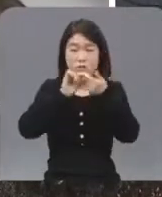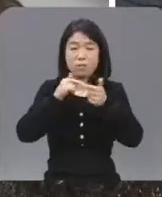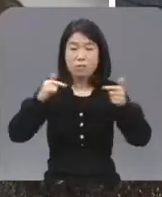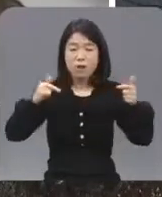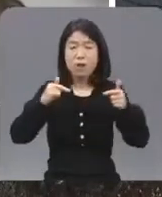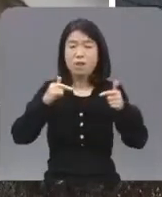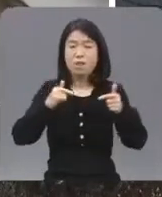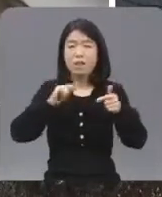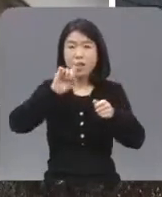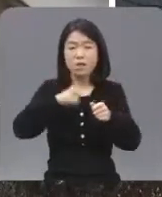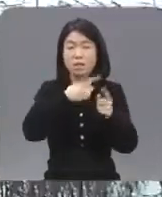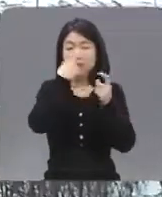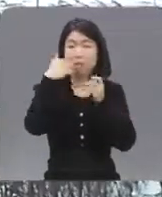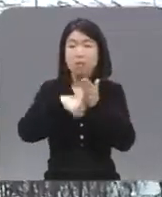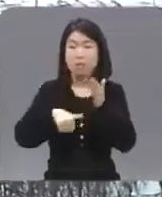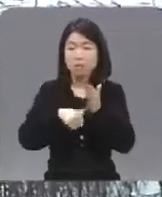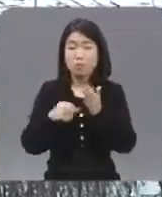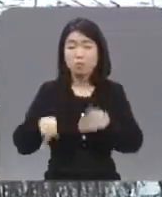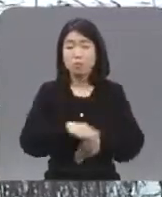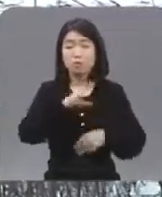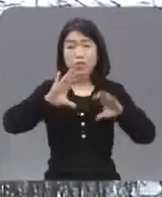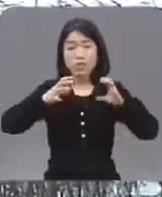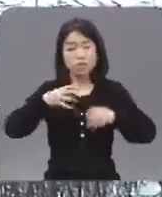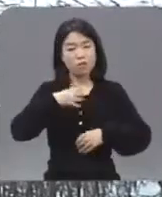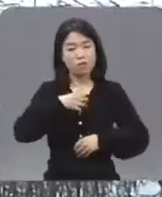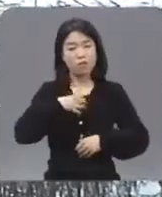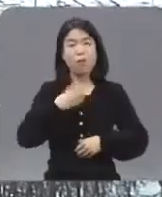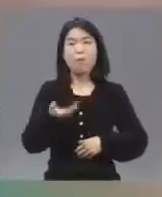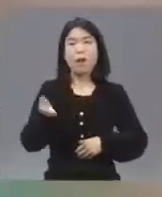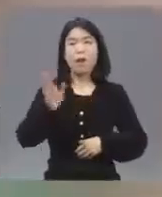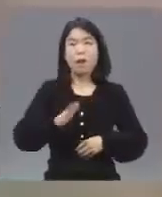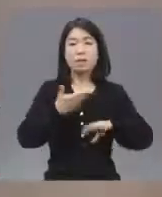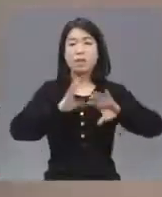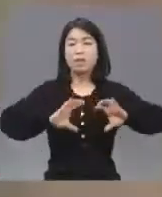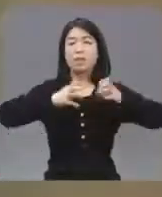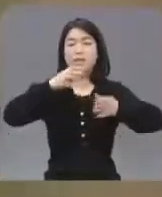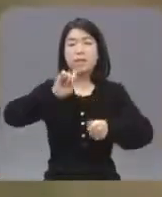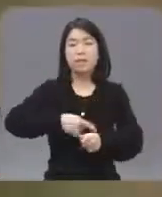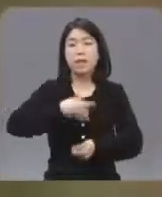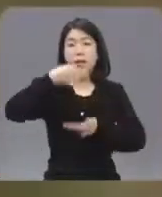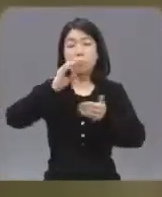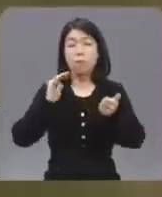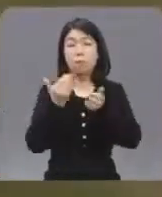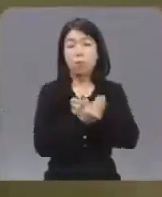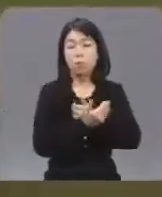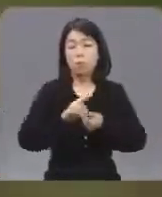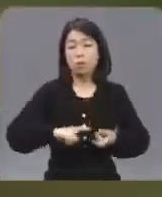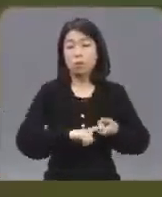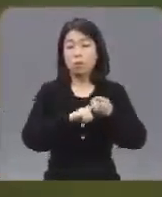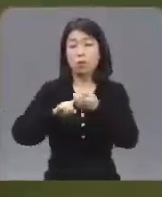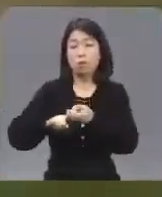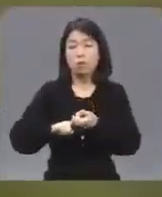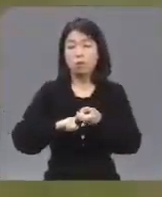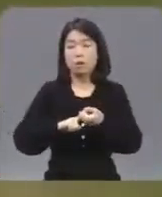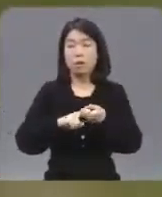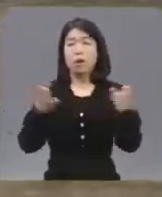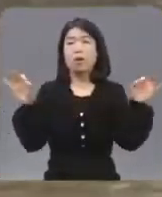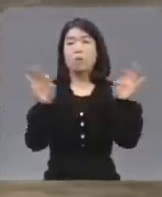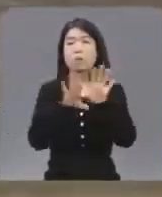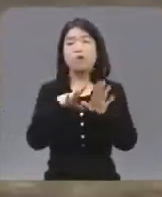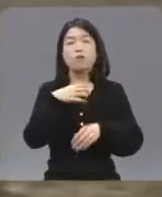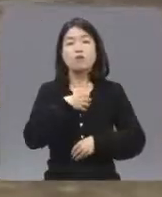같은 천연기념물부터 우리나라에선 유해동물이지만 세계 자연보전연맹이 멸종위기 등급 취약종으로